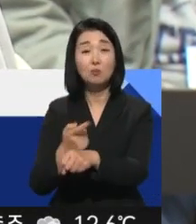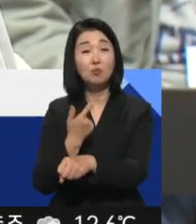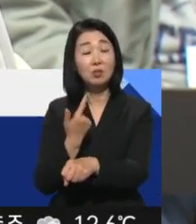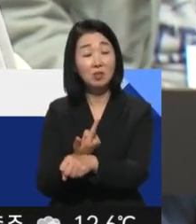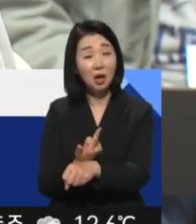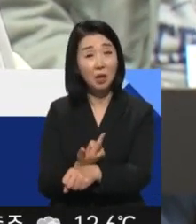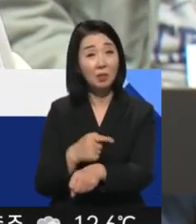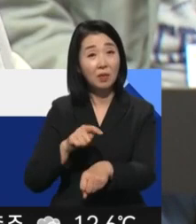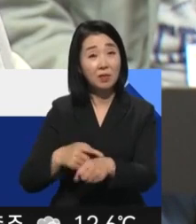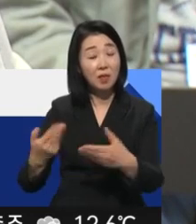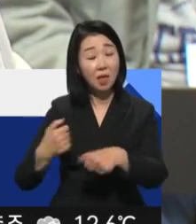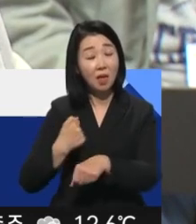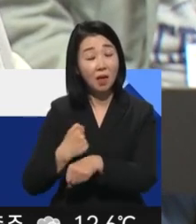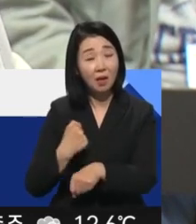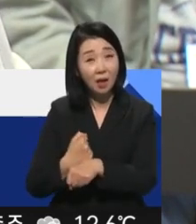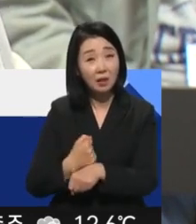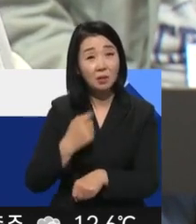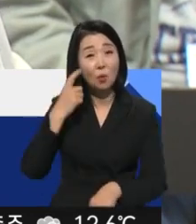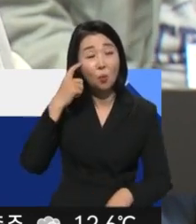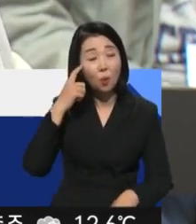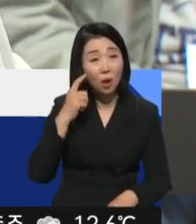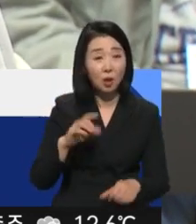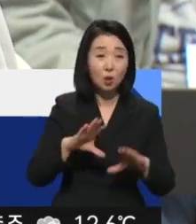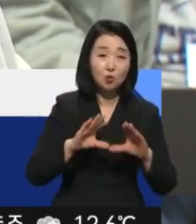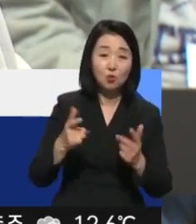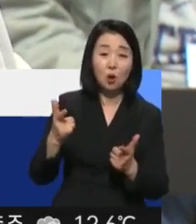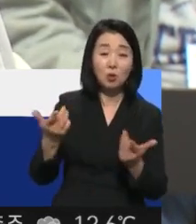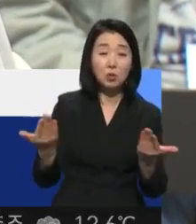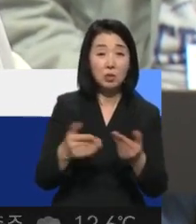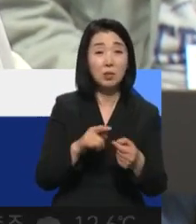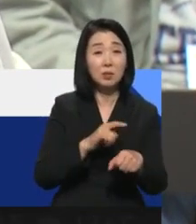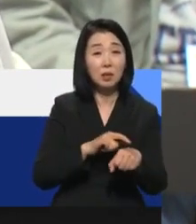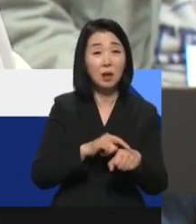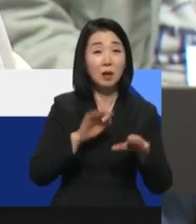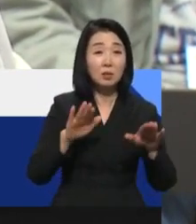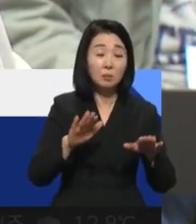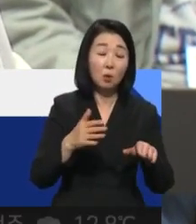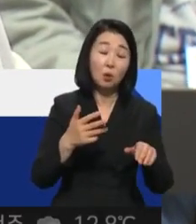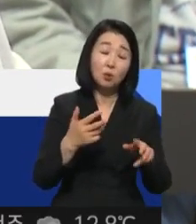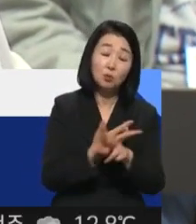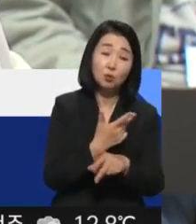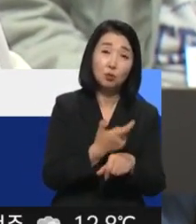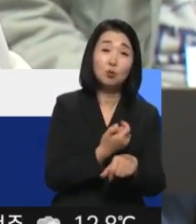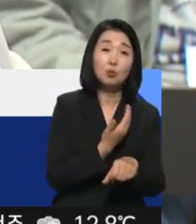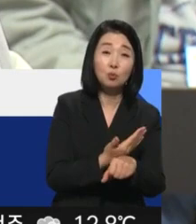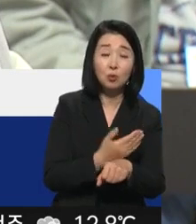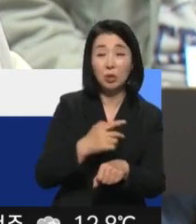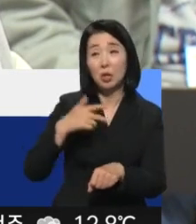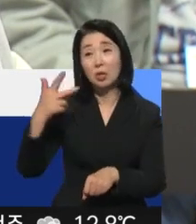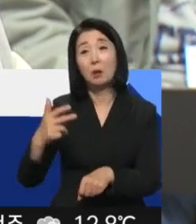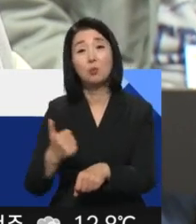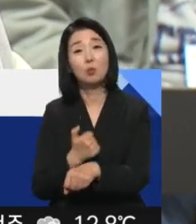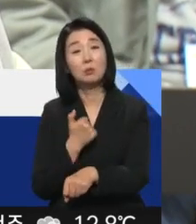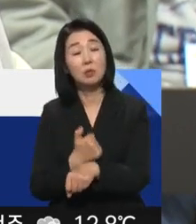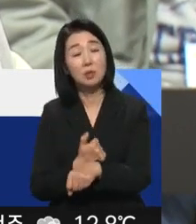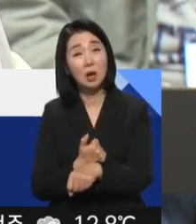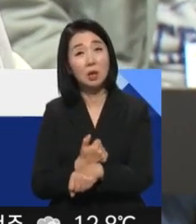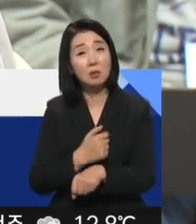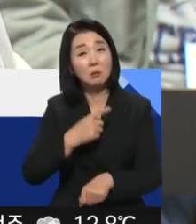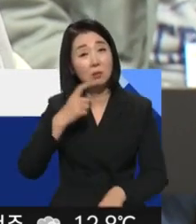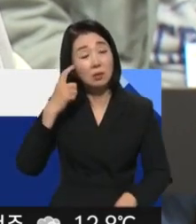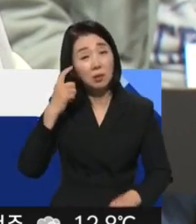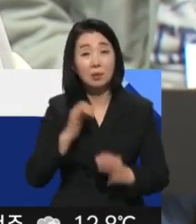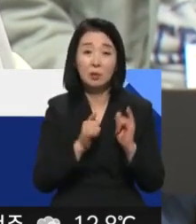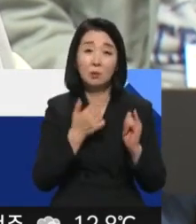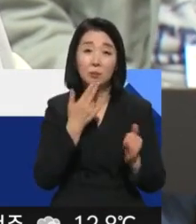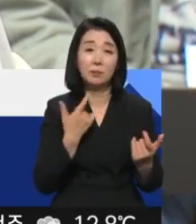일해야지라고 보통 유연근로를 생각하지 이번 주에 60시간 일하고 다음 주에 50시간 일해야지라고 생각하는